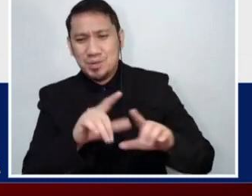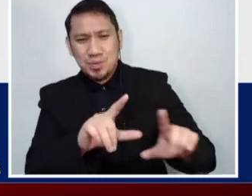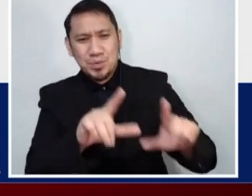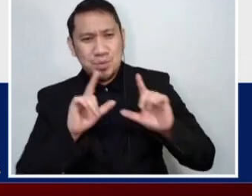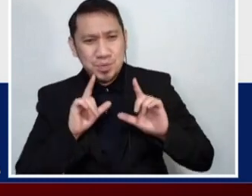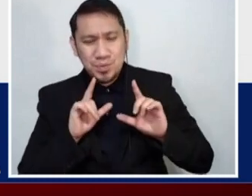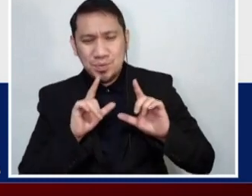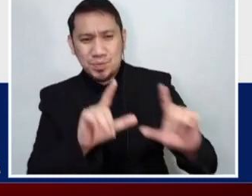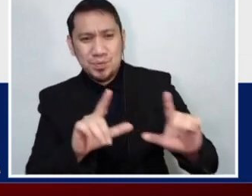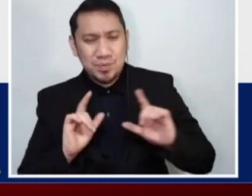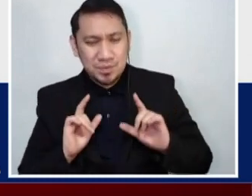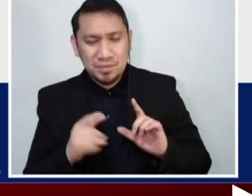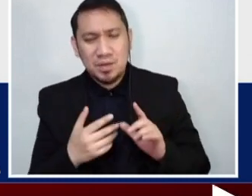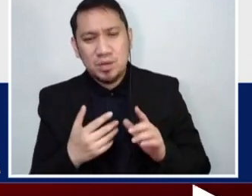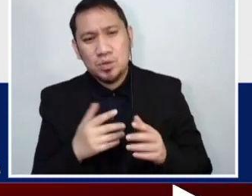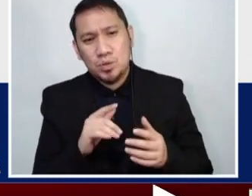Kasi